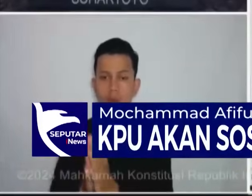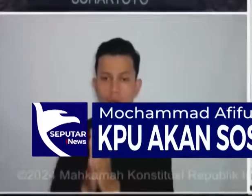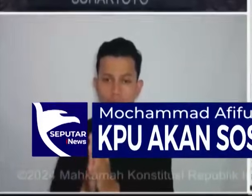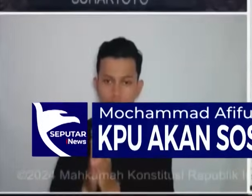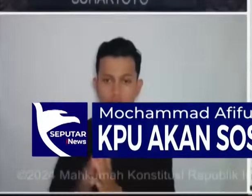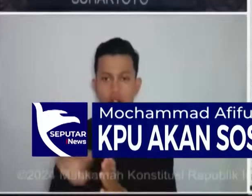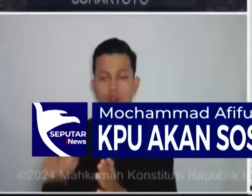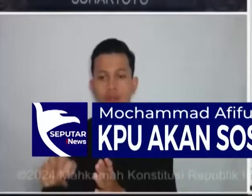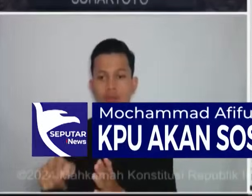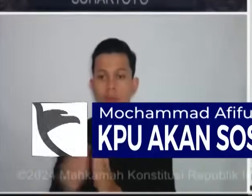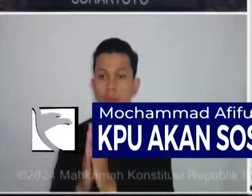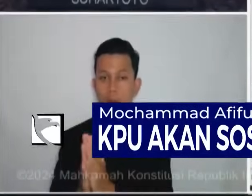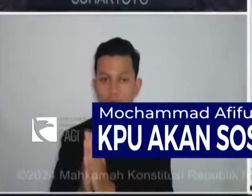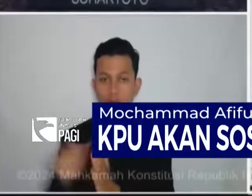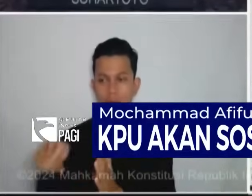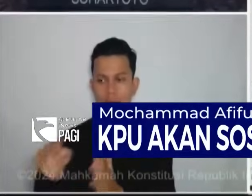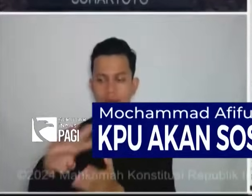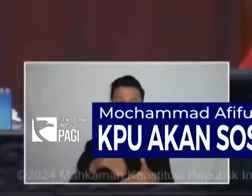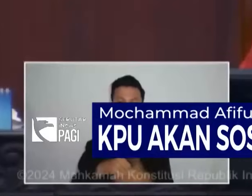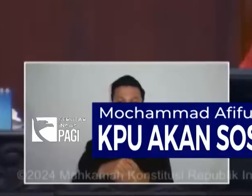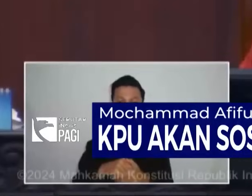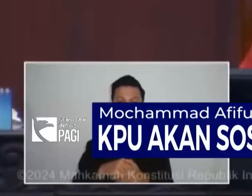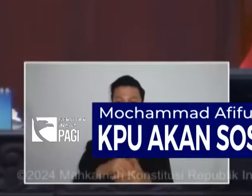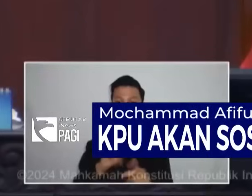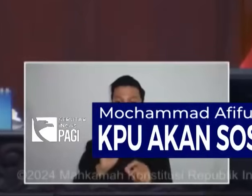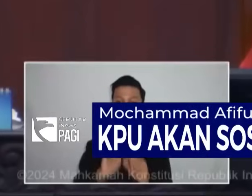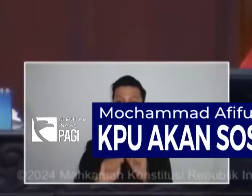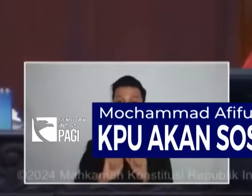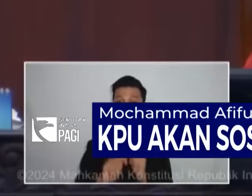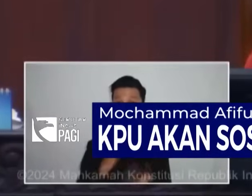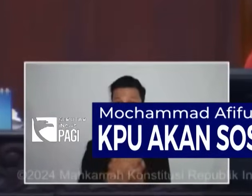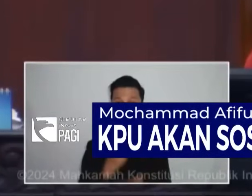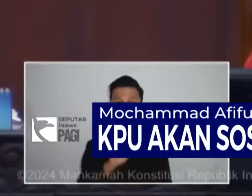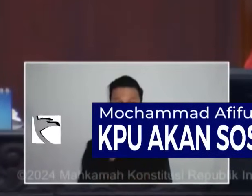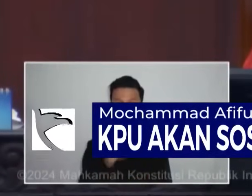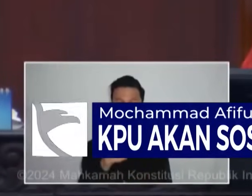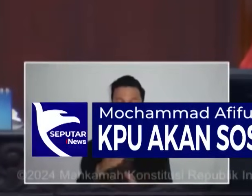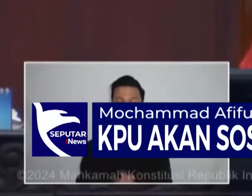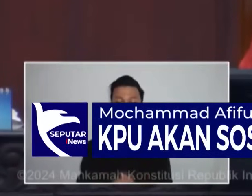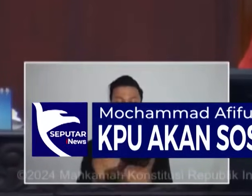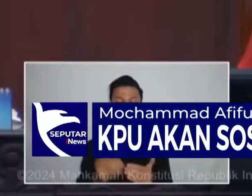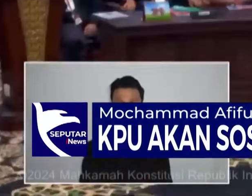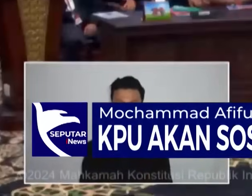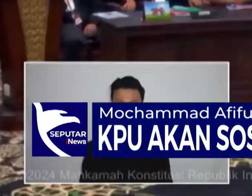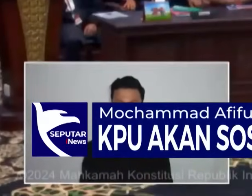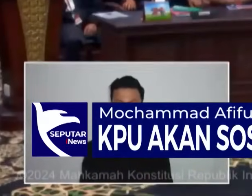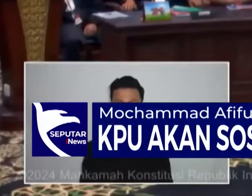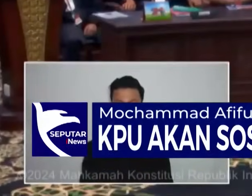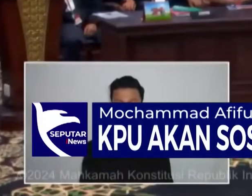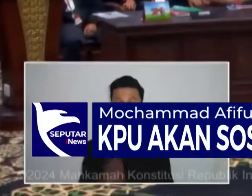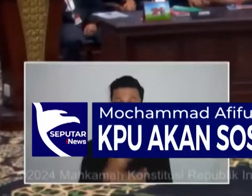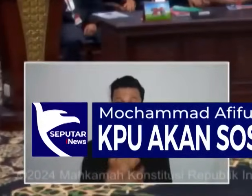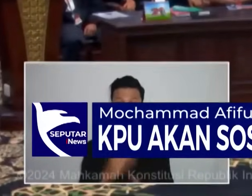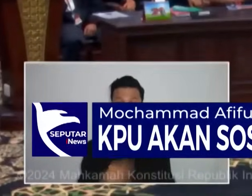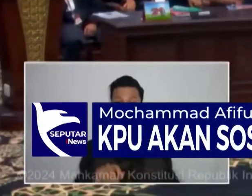partai politik terkait adanya putusan ini. Yang keempat, tentu kami akan